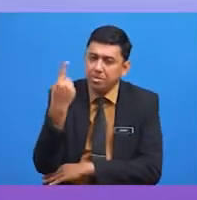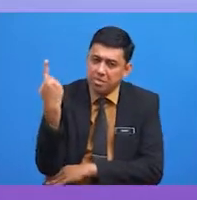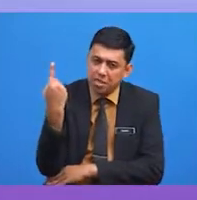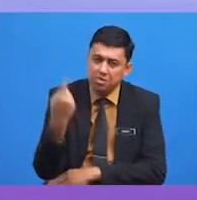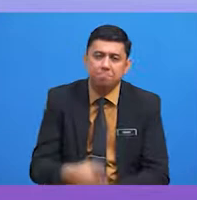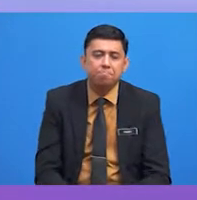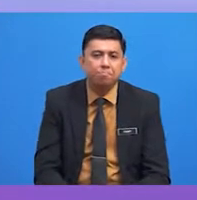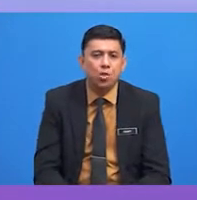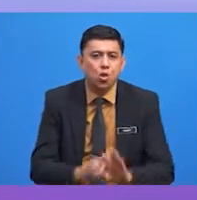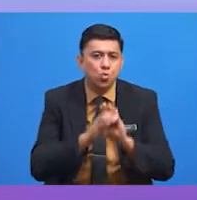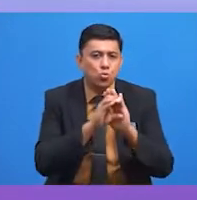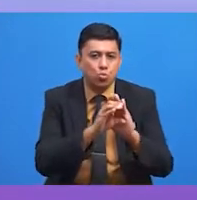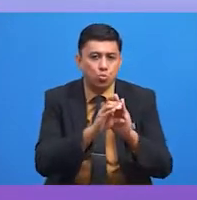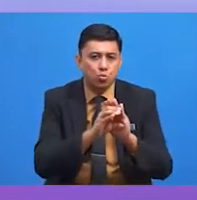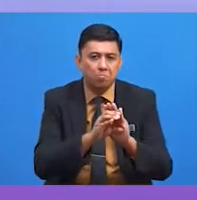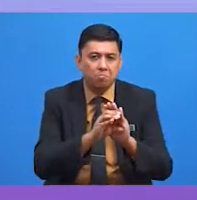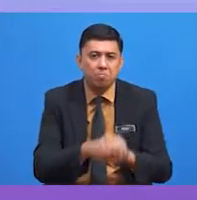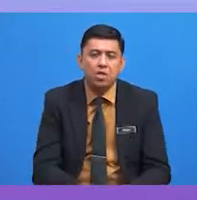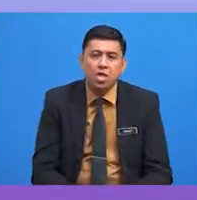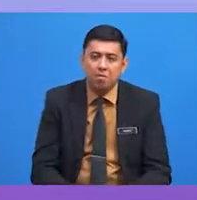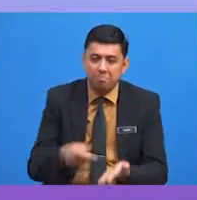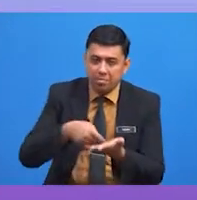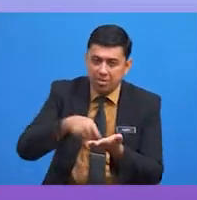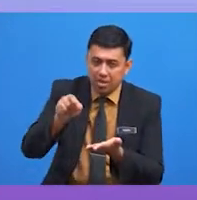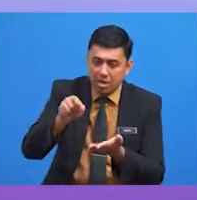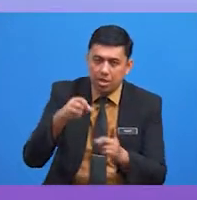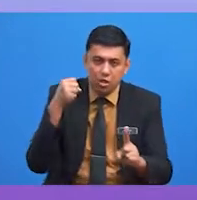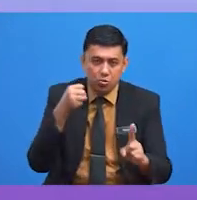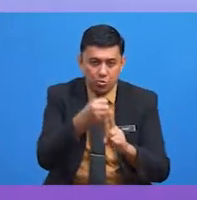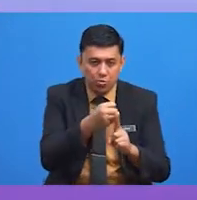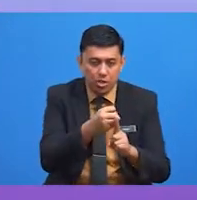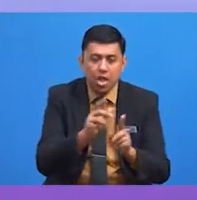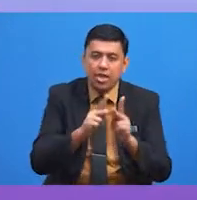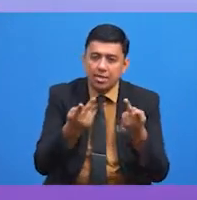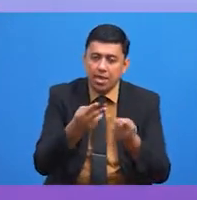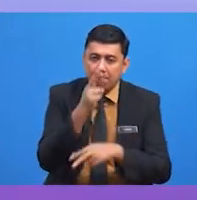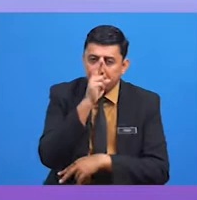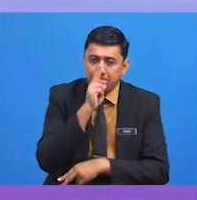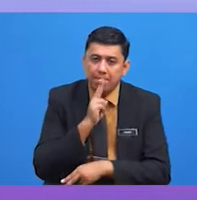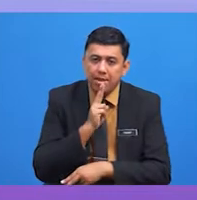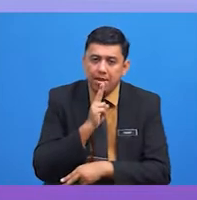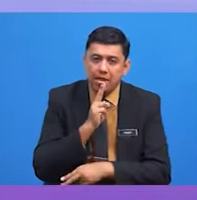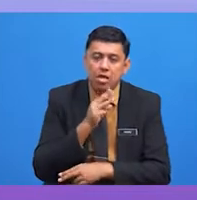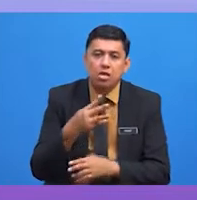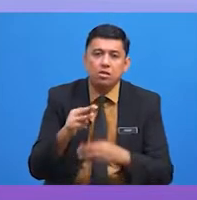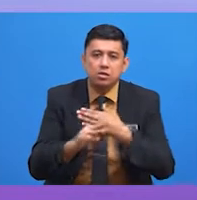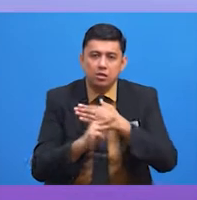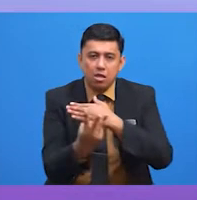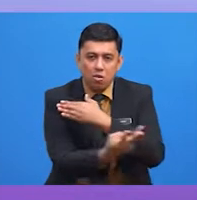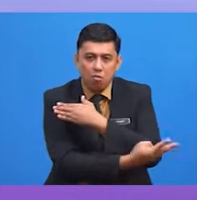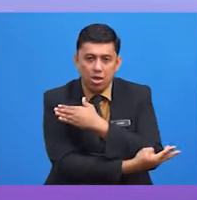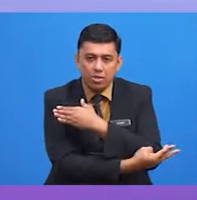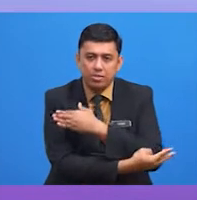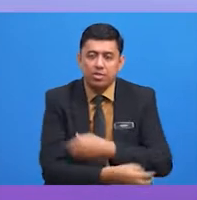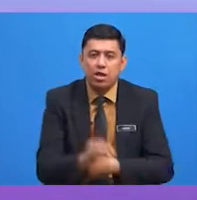2. Contoh, tendangan sudut, kad merah, kawasan D. Contoh ayat